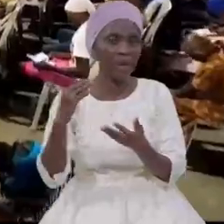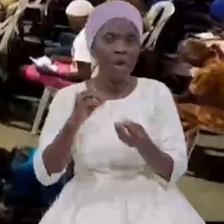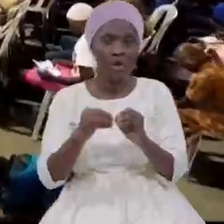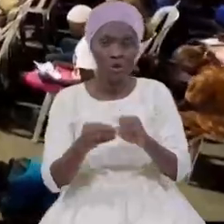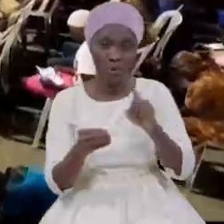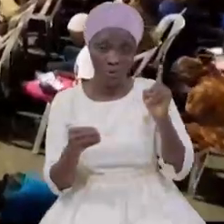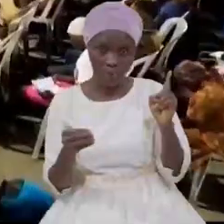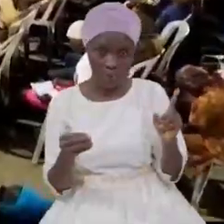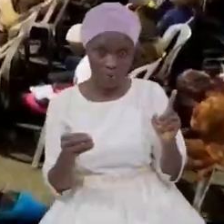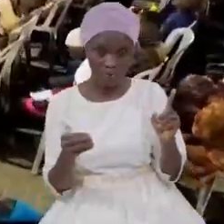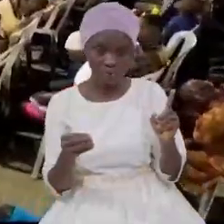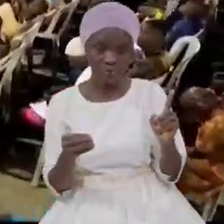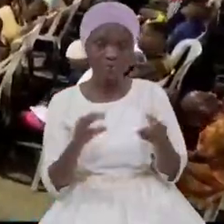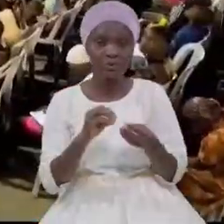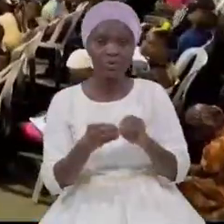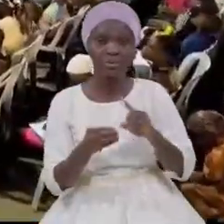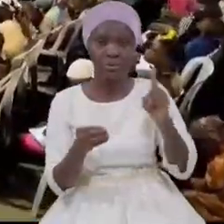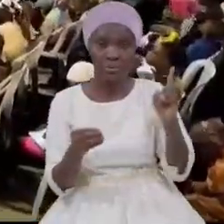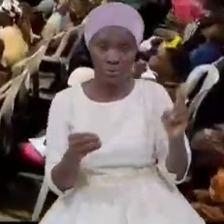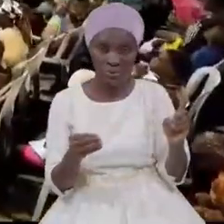donc.